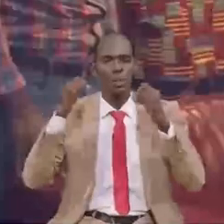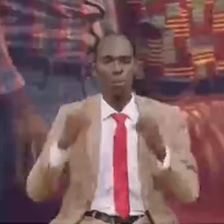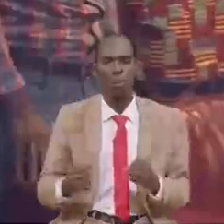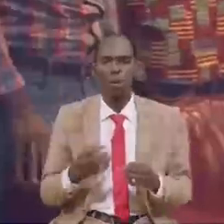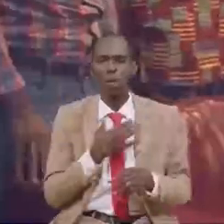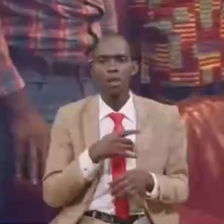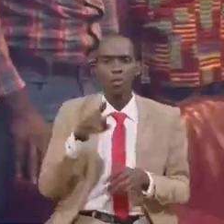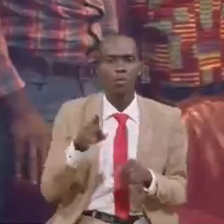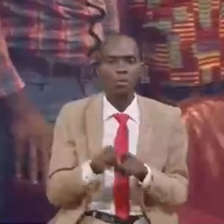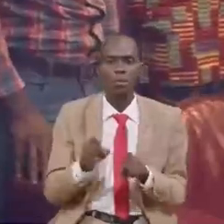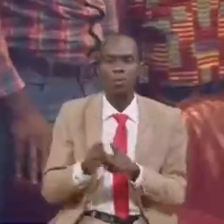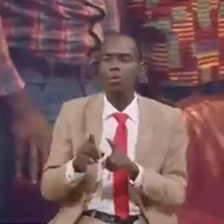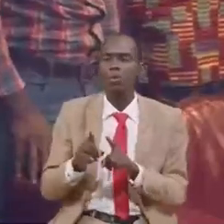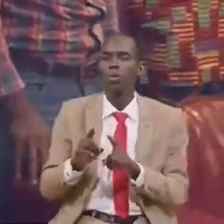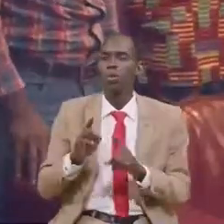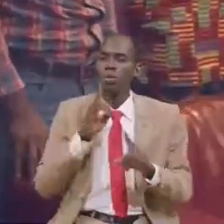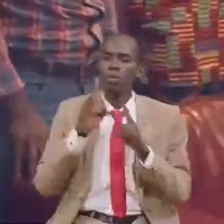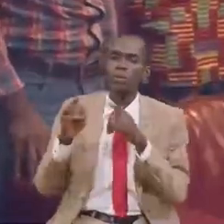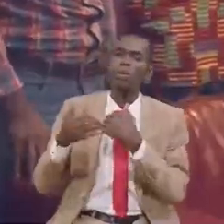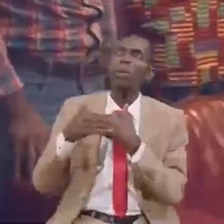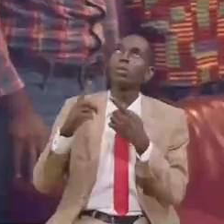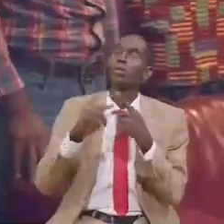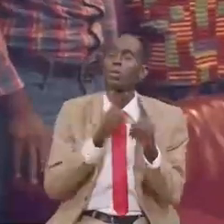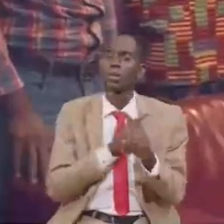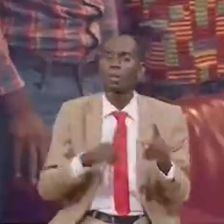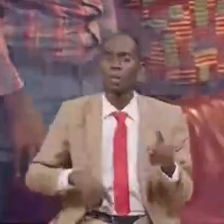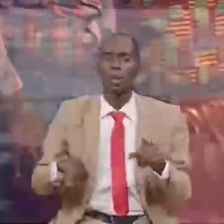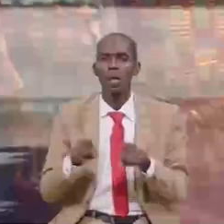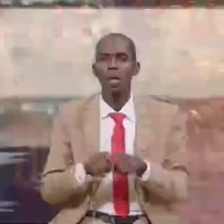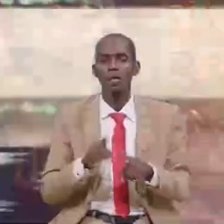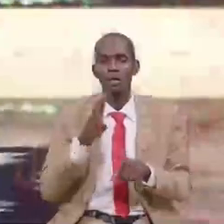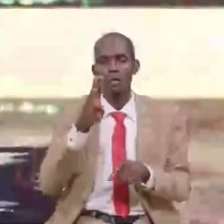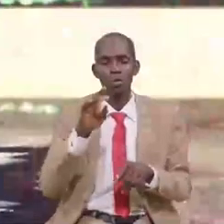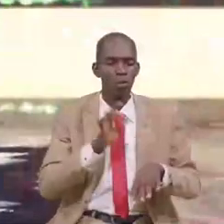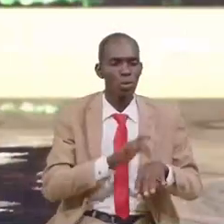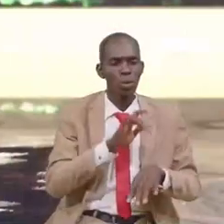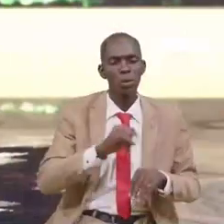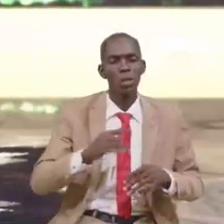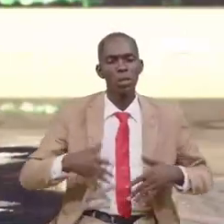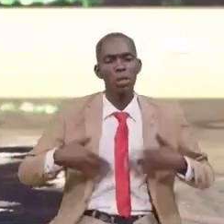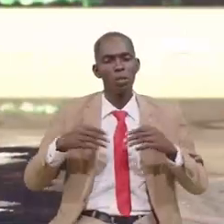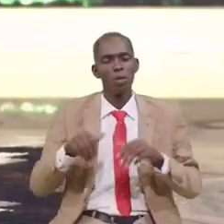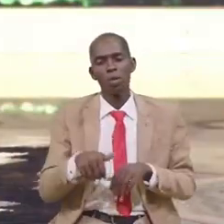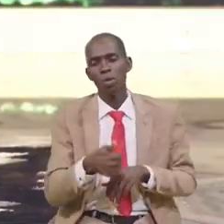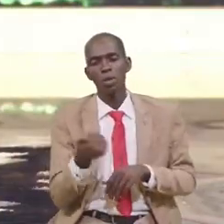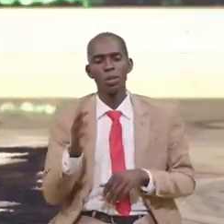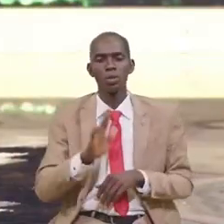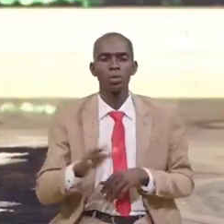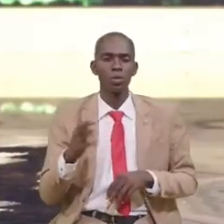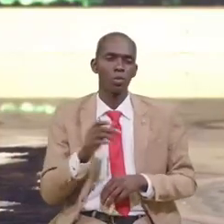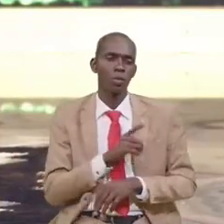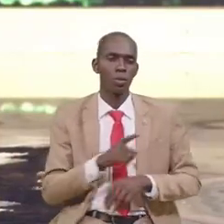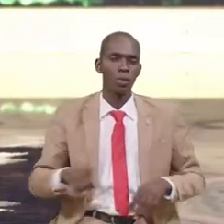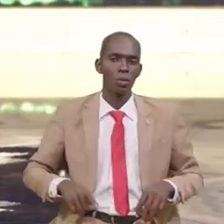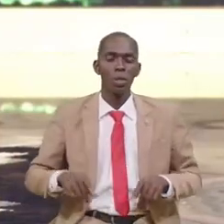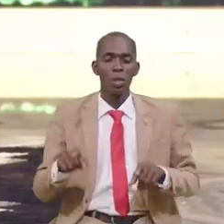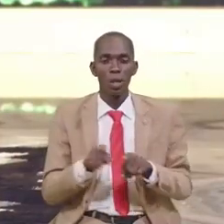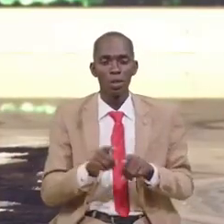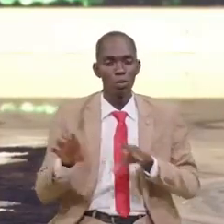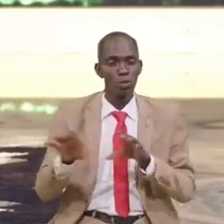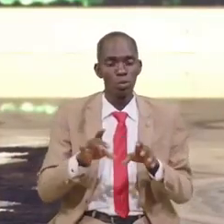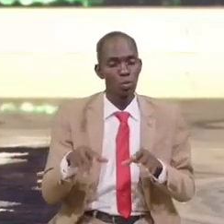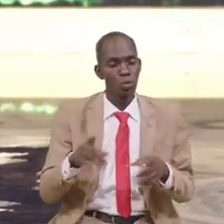sa puissance de guérison. Et vous, comme il vous guérit, vous aussi touchez la vie des enfants de Dieu. Comme le Christ vous a fait ça,